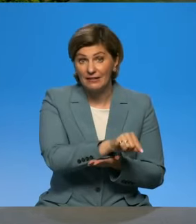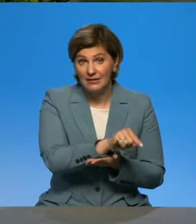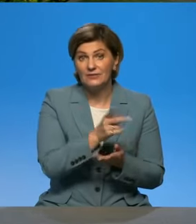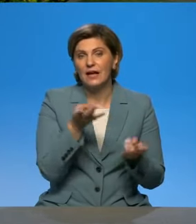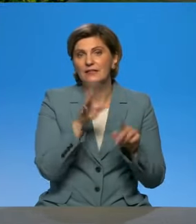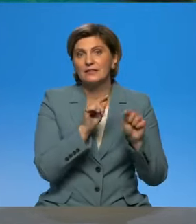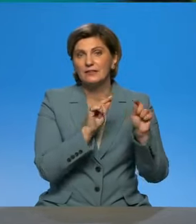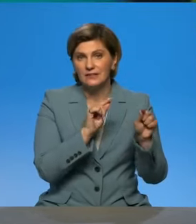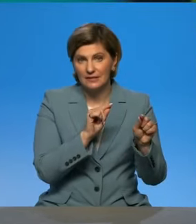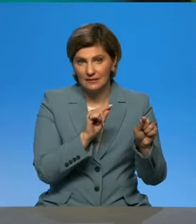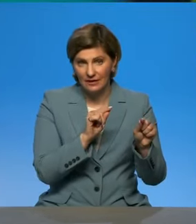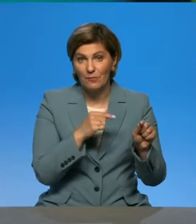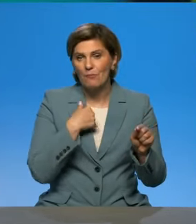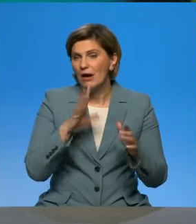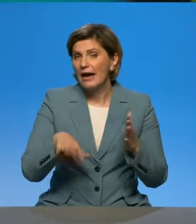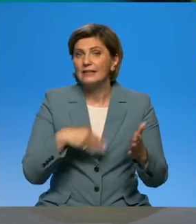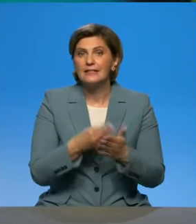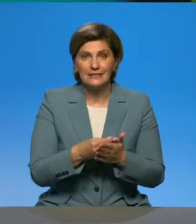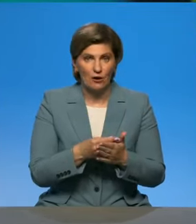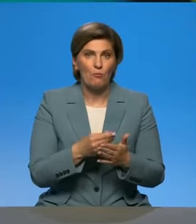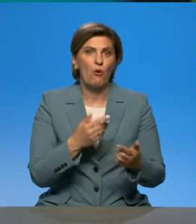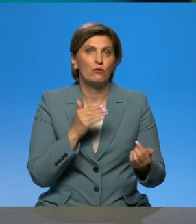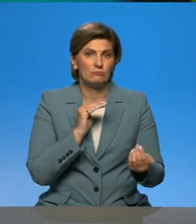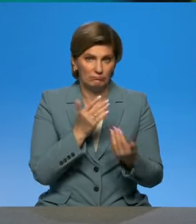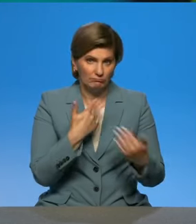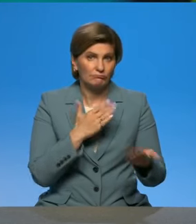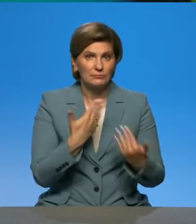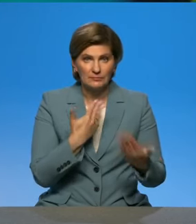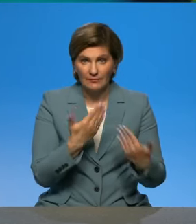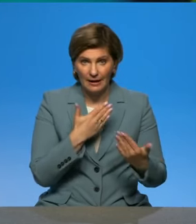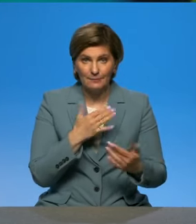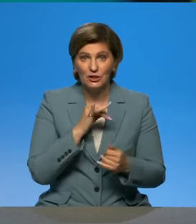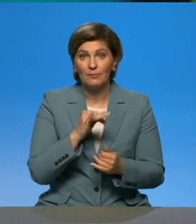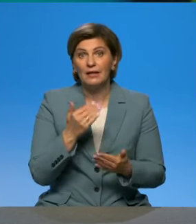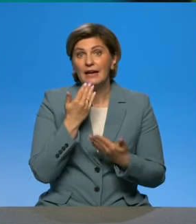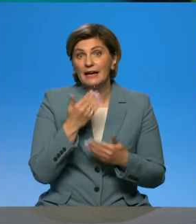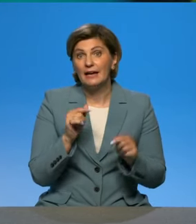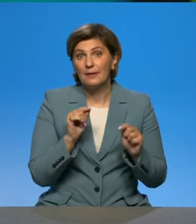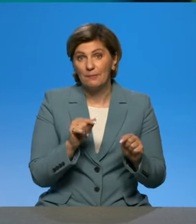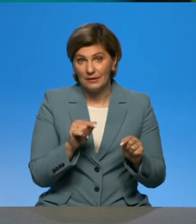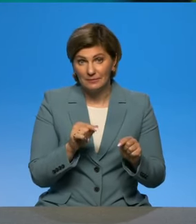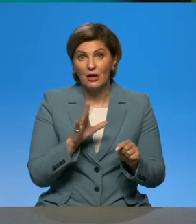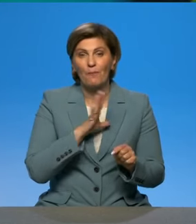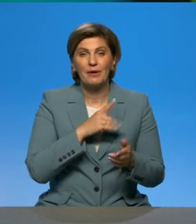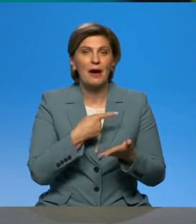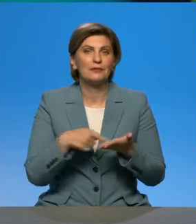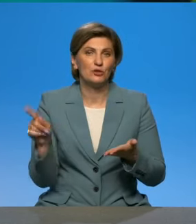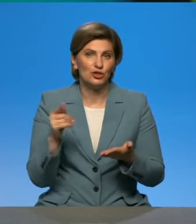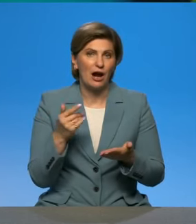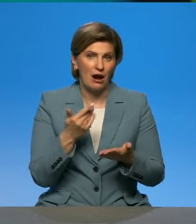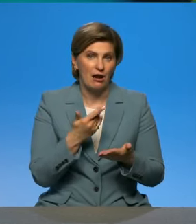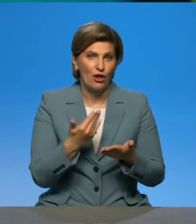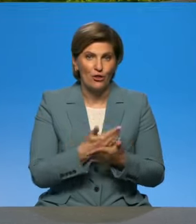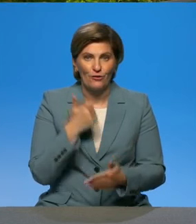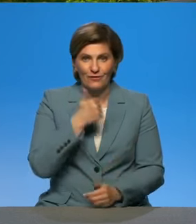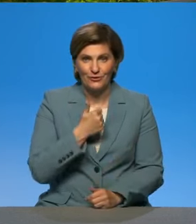Мы поддерживали и поддерживаем хорошие связи. И вот буквально на последний Крисмас мы там праздновали Новый год. Старший брат, это хорошо все-таки,